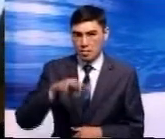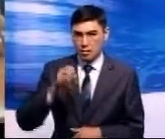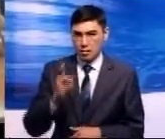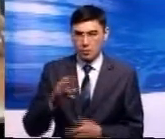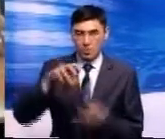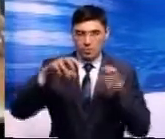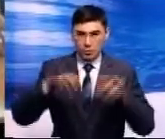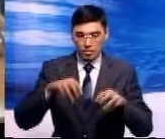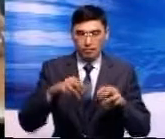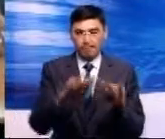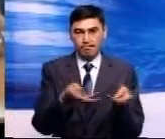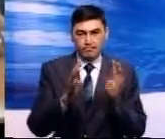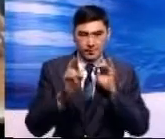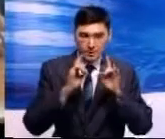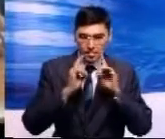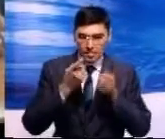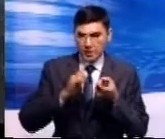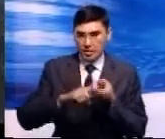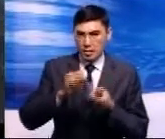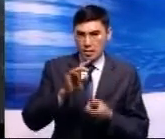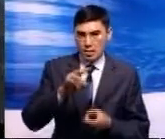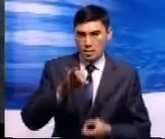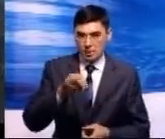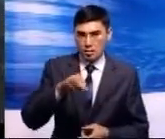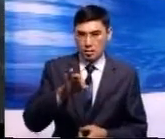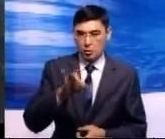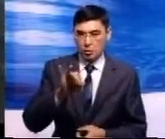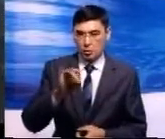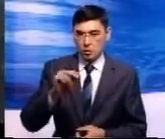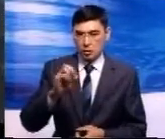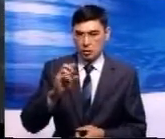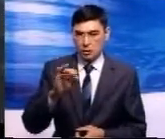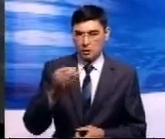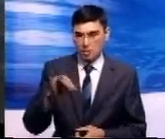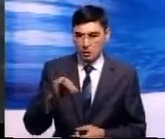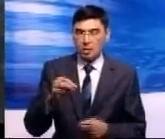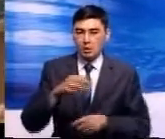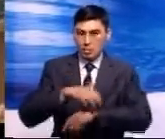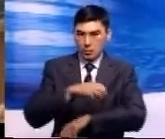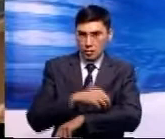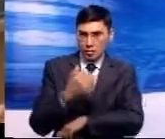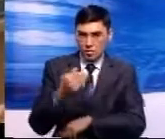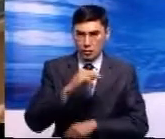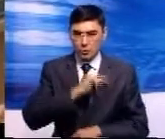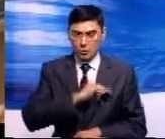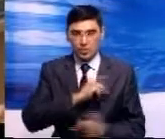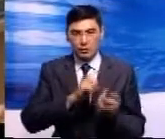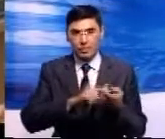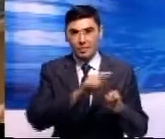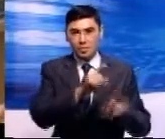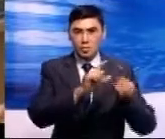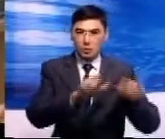прошло очередное заседание антитеррористической комиссии. На нем были рассмотрены вопросы профилактической работы в среднеспециальных и высших